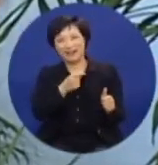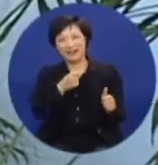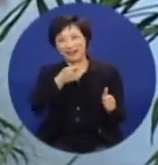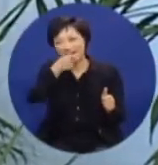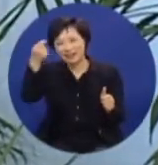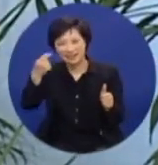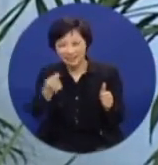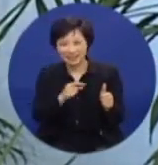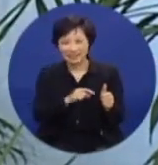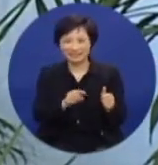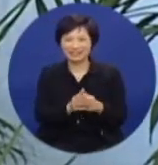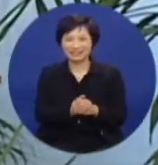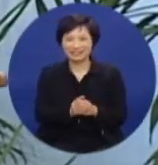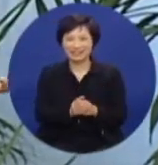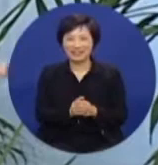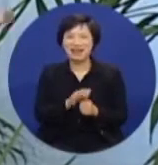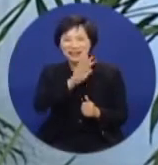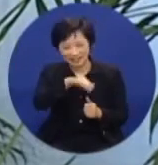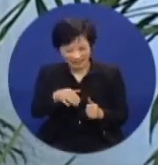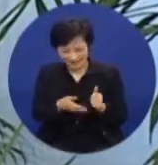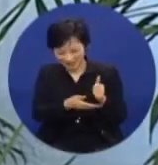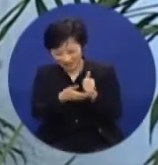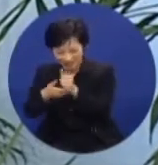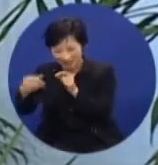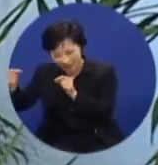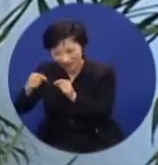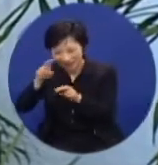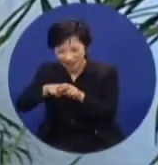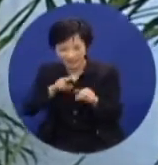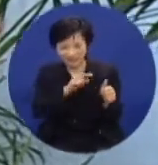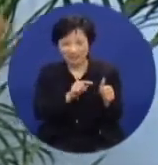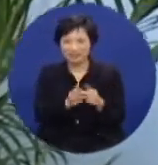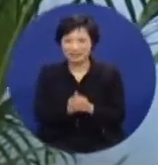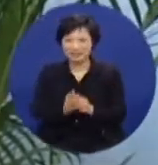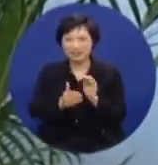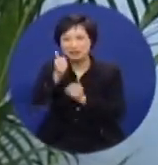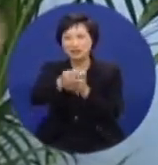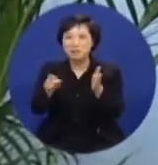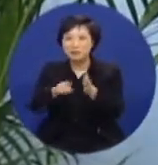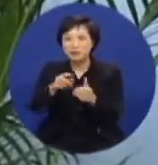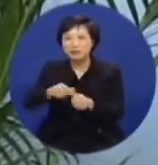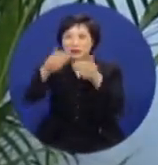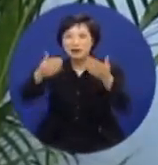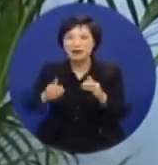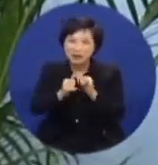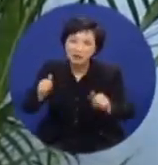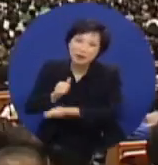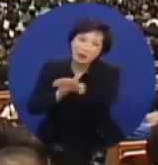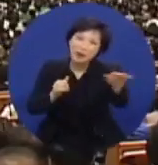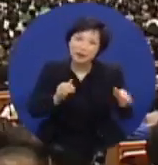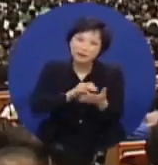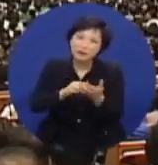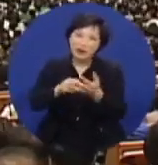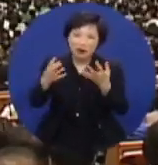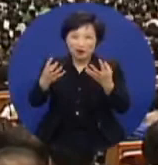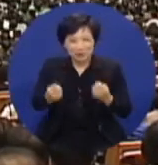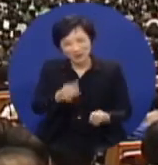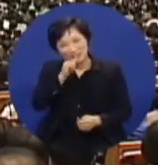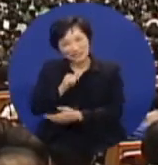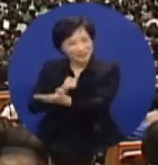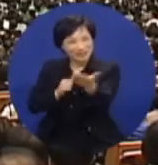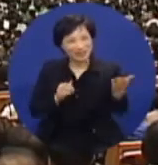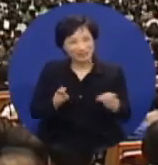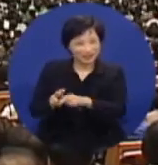내에선 트리오 앞으로 가면 안돼 이렇게 해서 예수 믿고 구원받은 것들만 아 여기 아유 기층